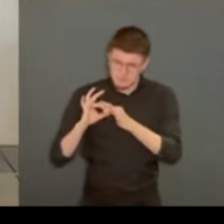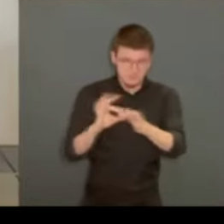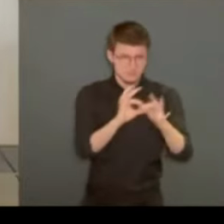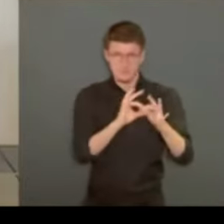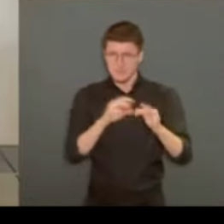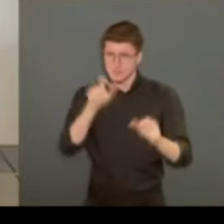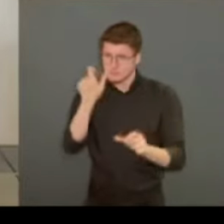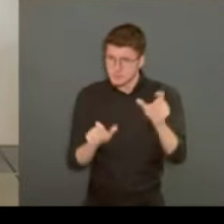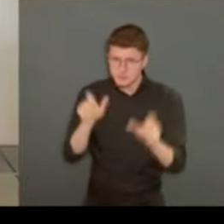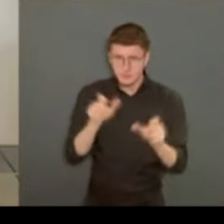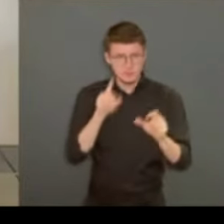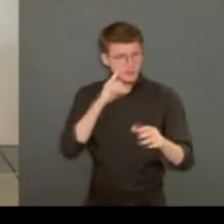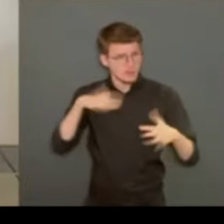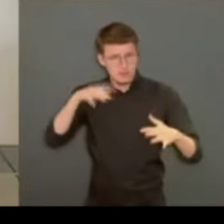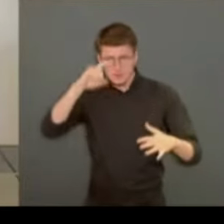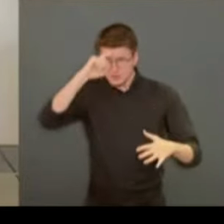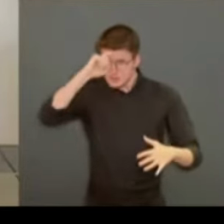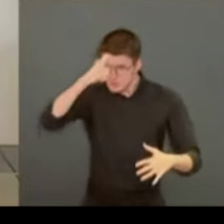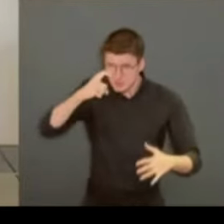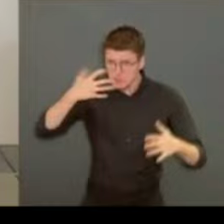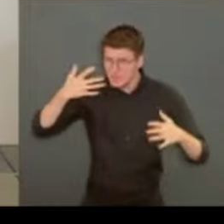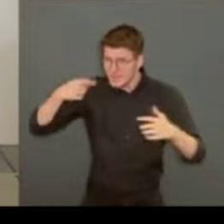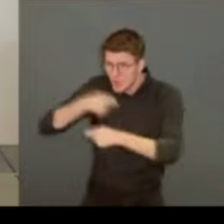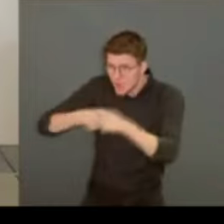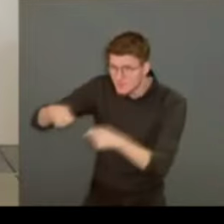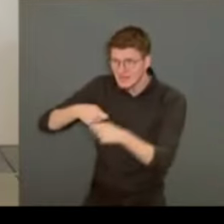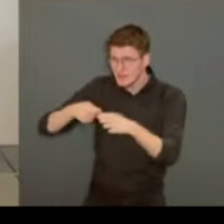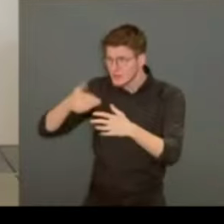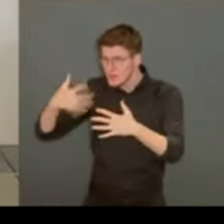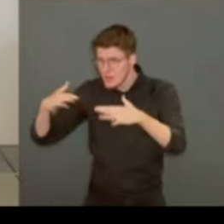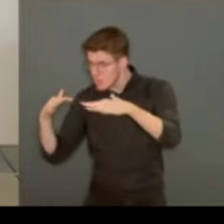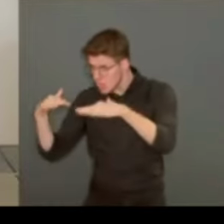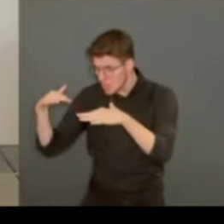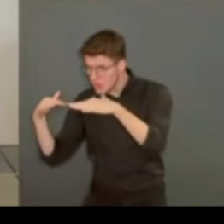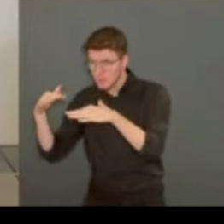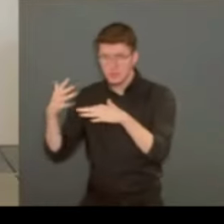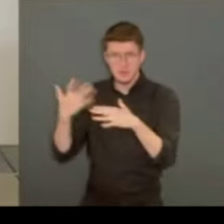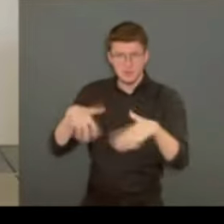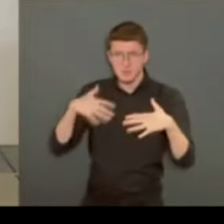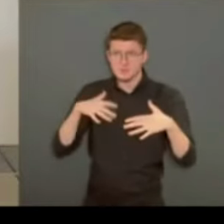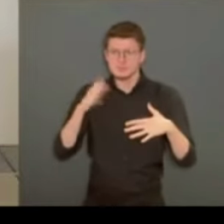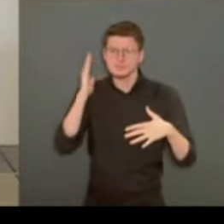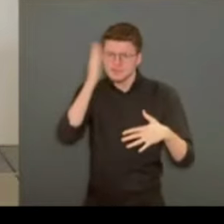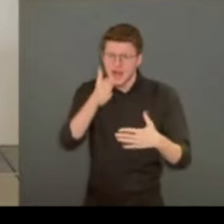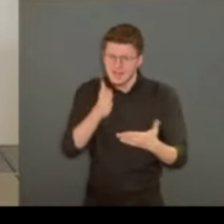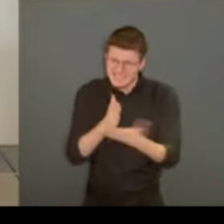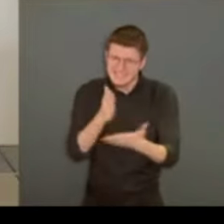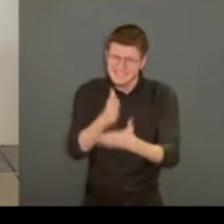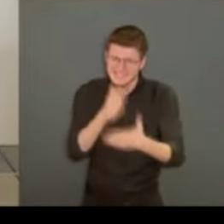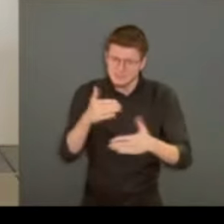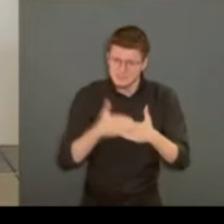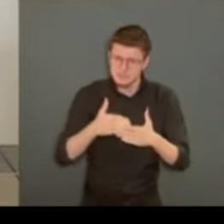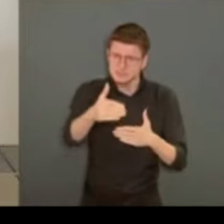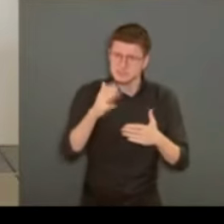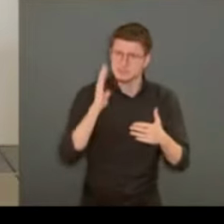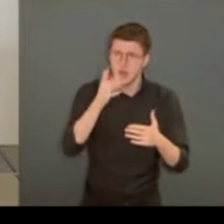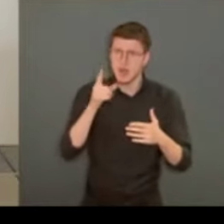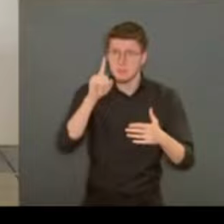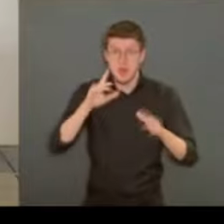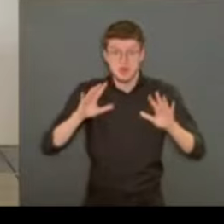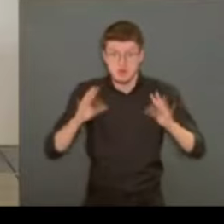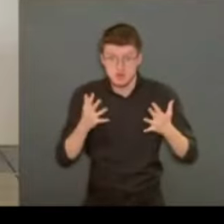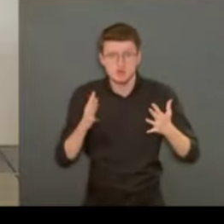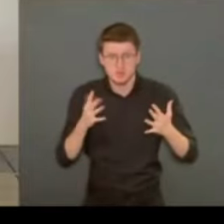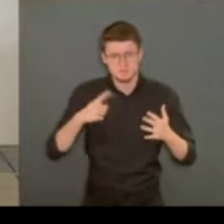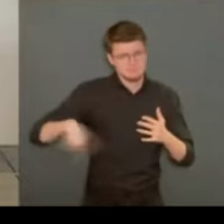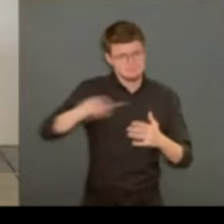bijzonder moeilijk gaan hebben op economisch vlak. We zullen dit te boven komen, maar we gaan dit alleen maar te boven komen als we elkaar steunen. Als we